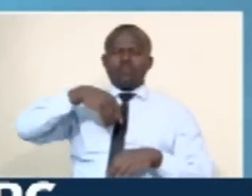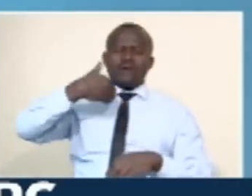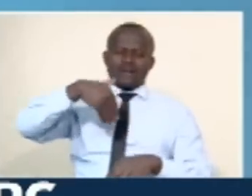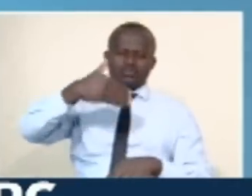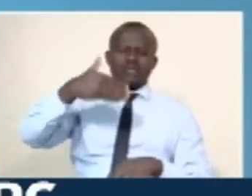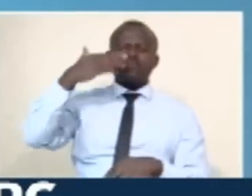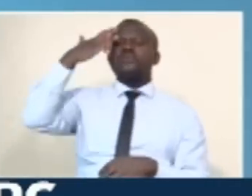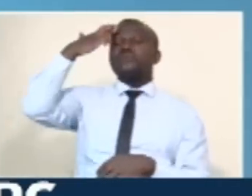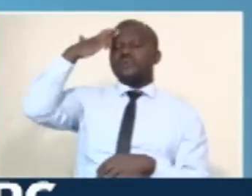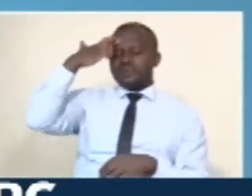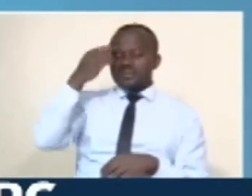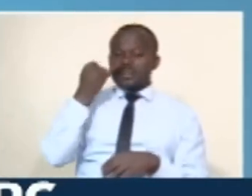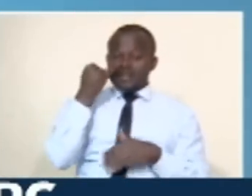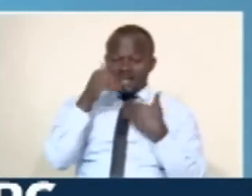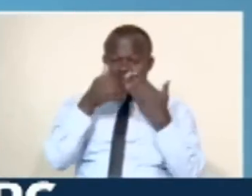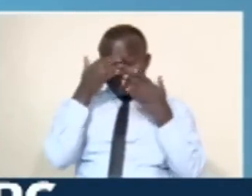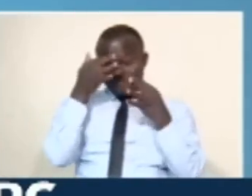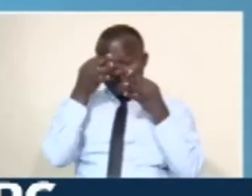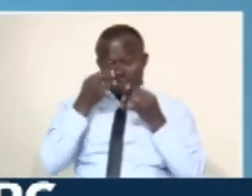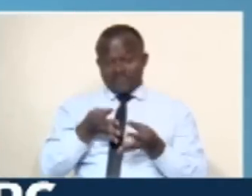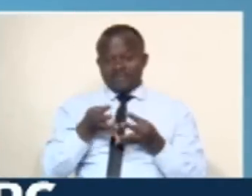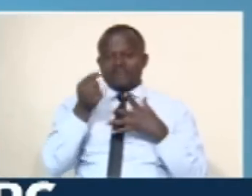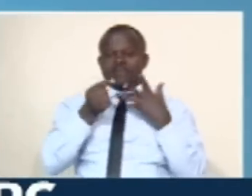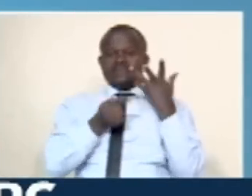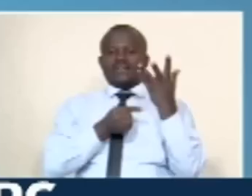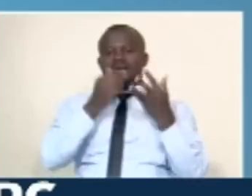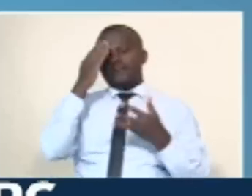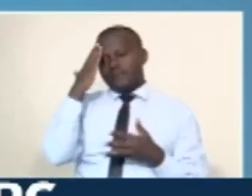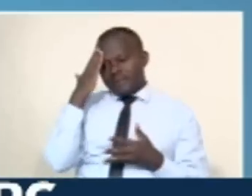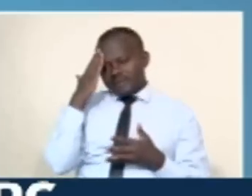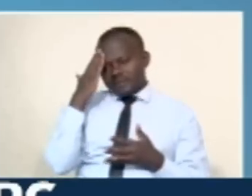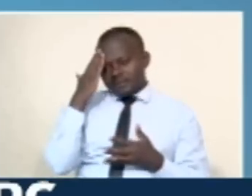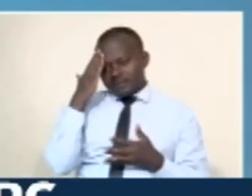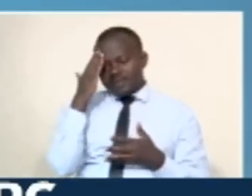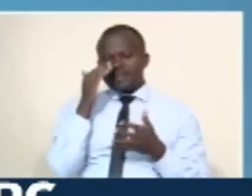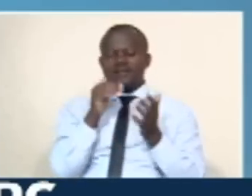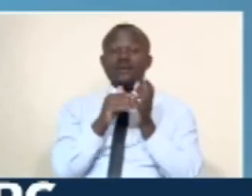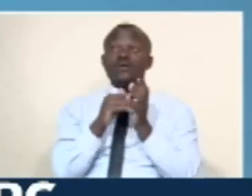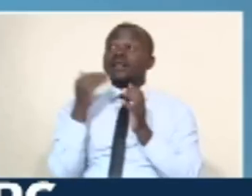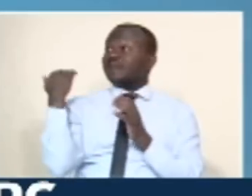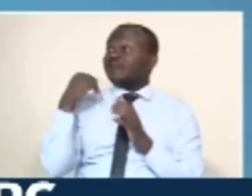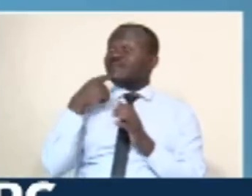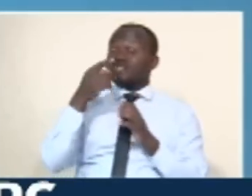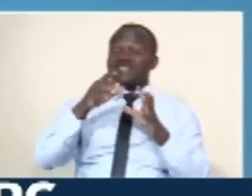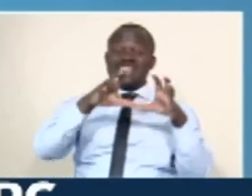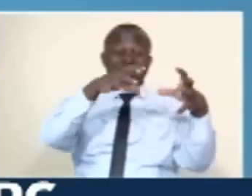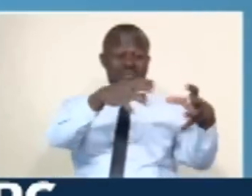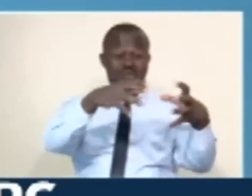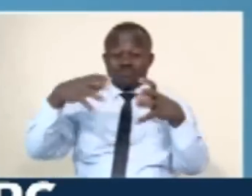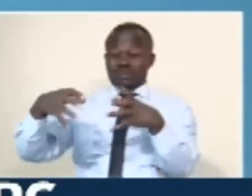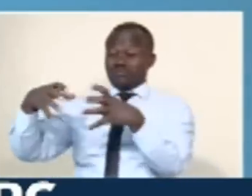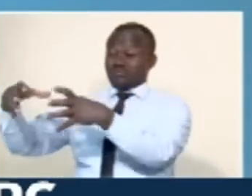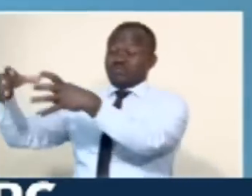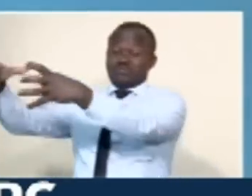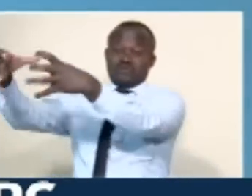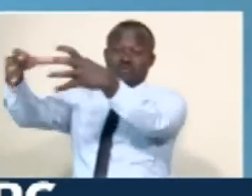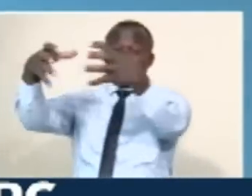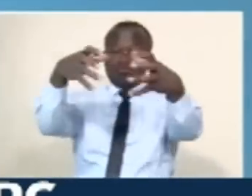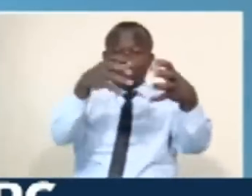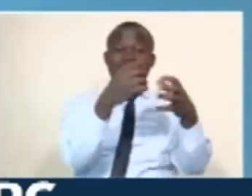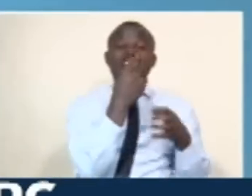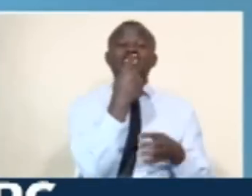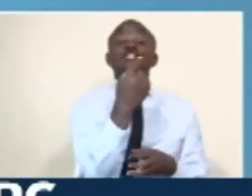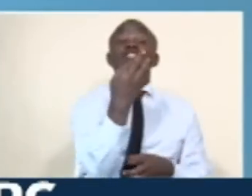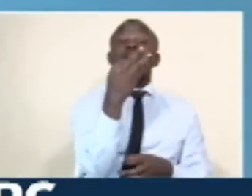naho bigomba gufatirwaho ibyemezo, ibyo bintu bikaba bizwi. Kandi nakomoje ku mitwe 130 abantu bose bemera ko imitwe